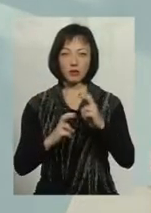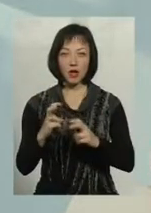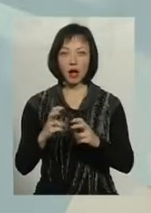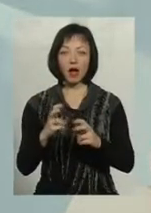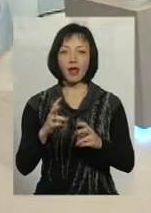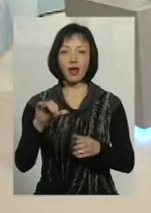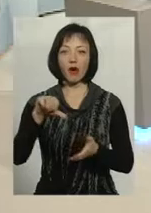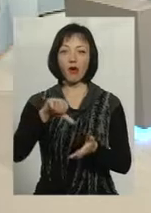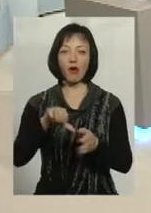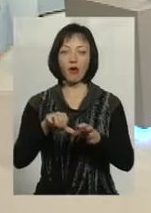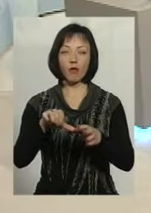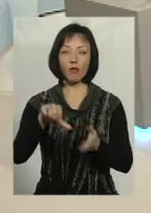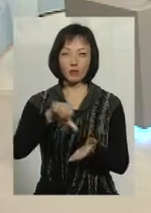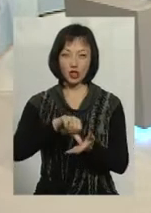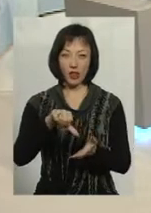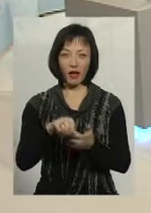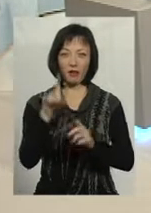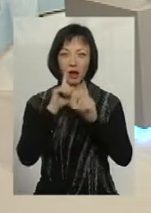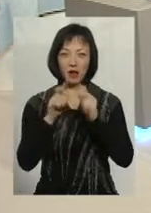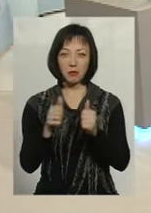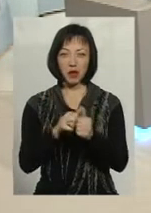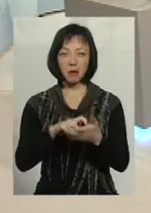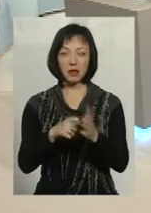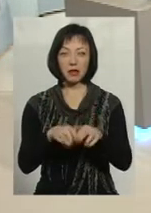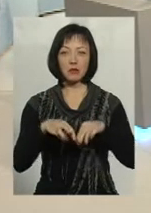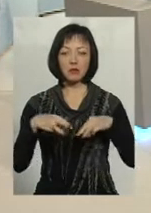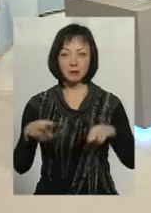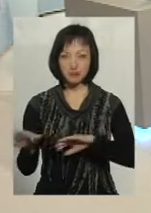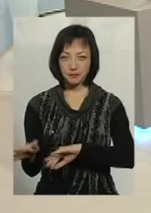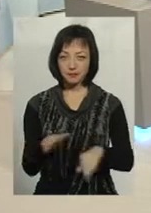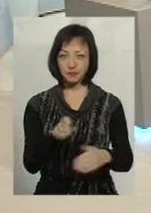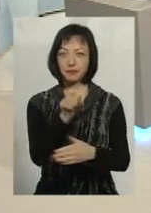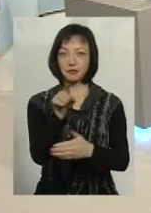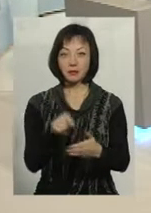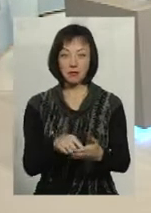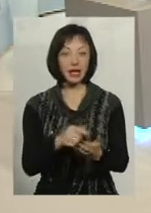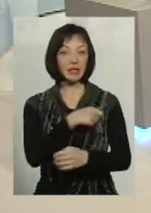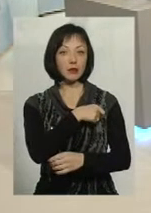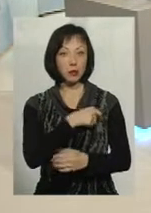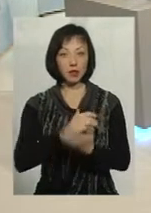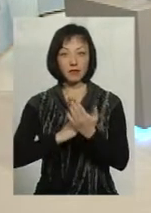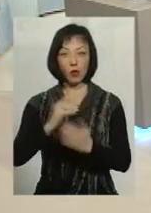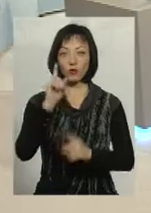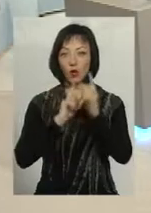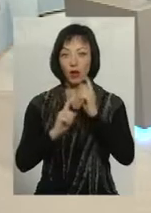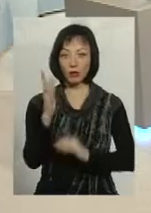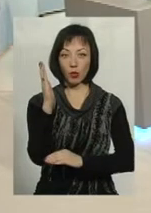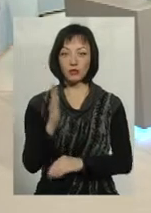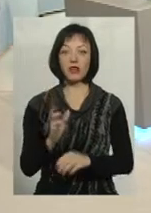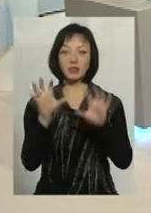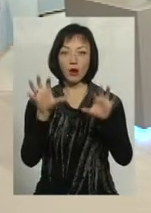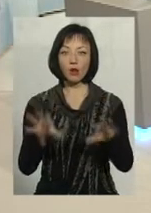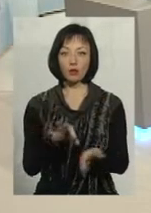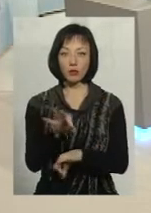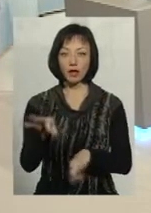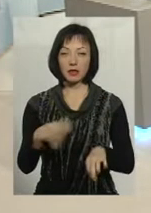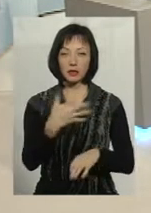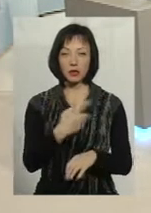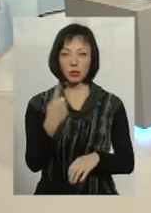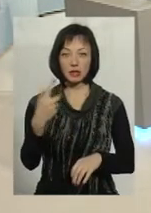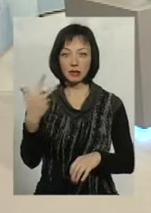зростання, ну, порядка біля 50% до факту 2016 року. Наступне. Підвищення